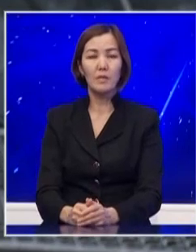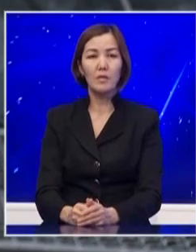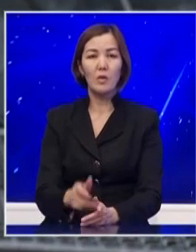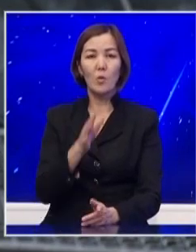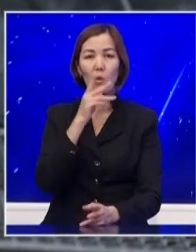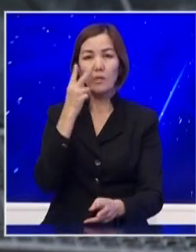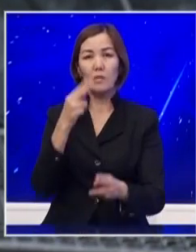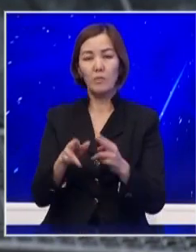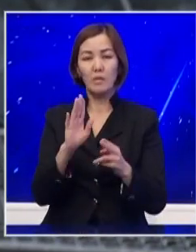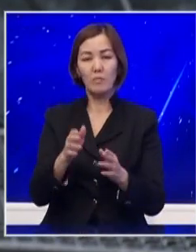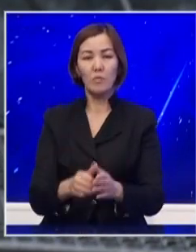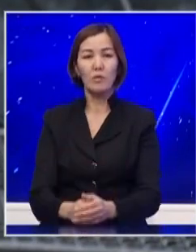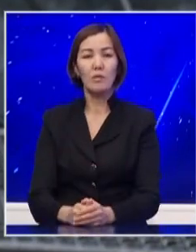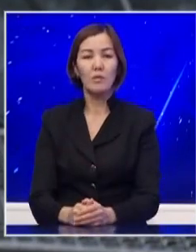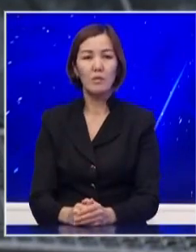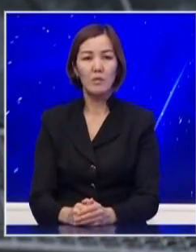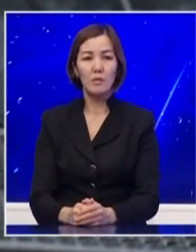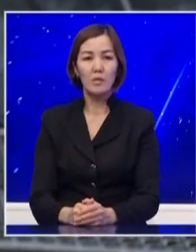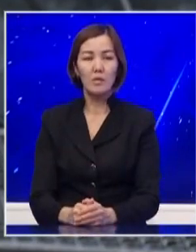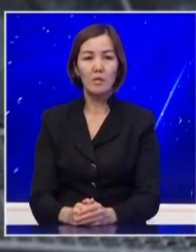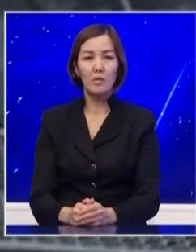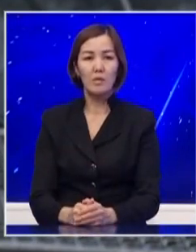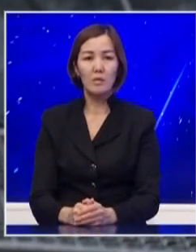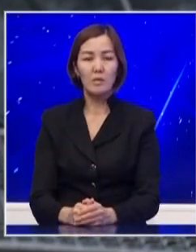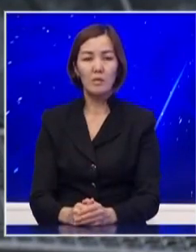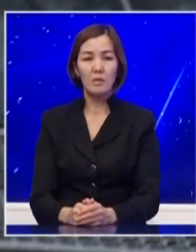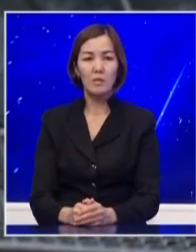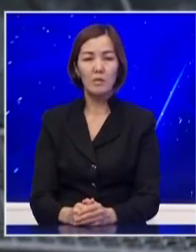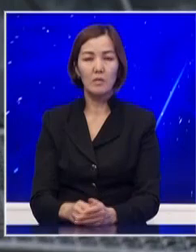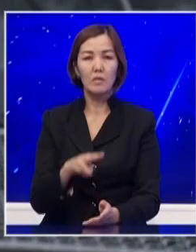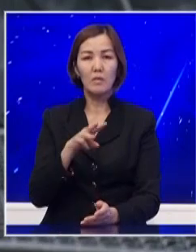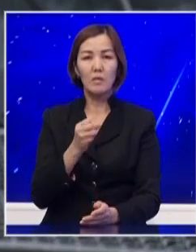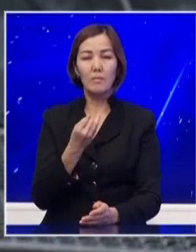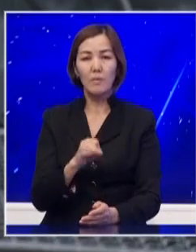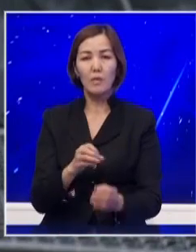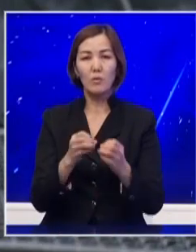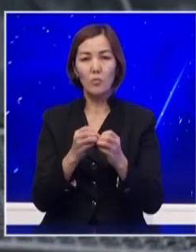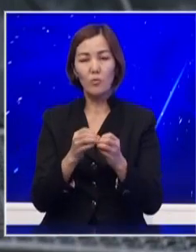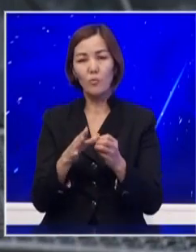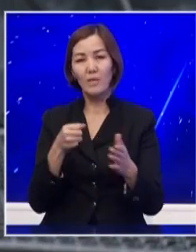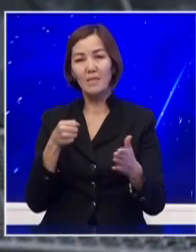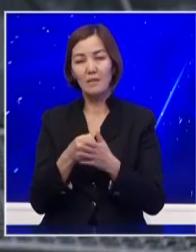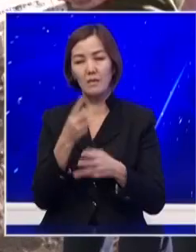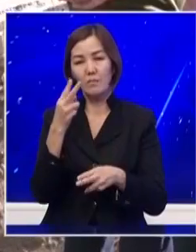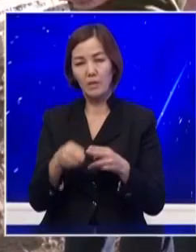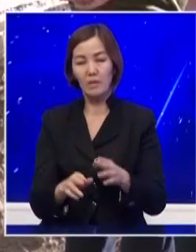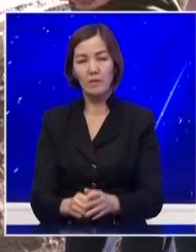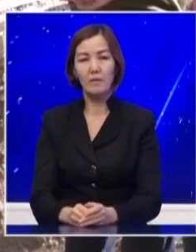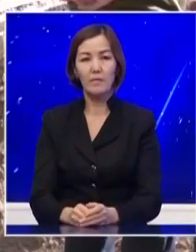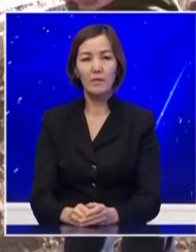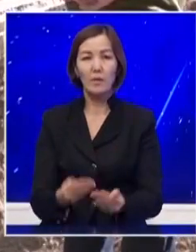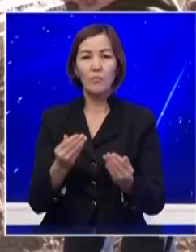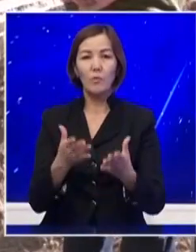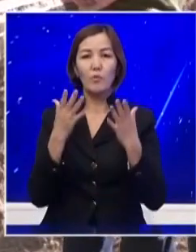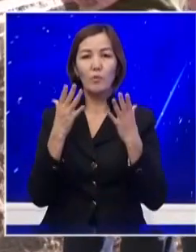уақытында бітеді объекті. Қанша уақыт шамамен? Енді майдың бір 10-15-не дейін құдай бұйыртса бітеді. Бүгінгі